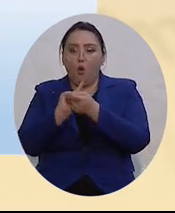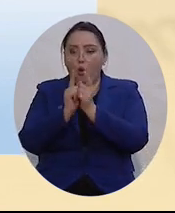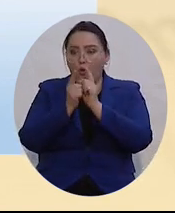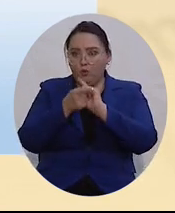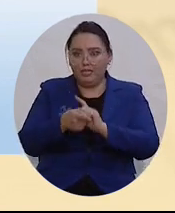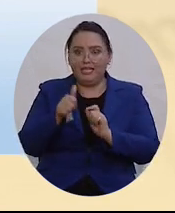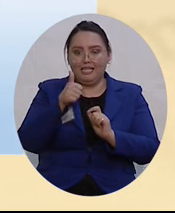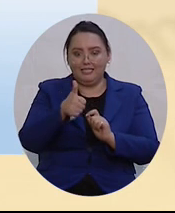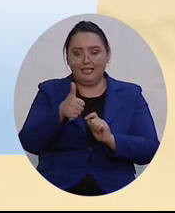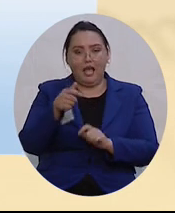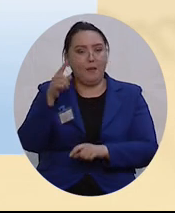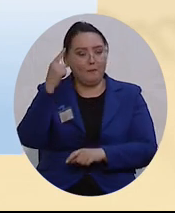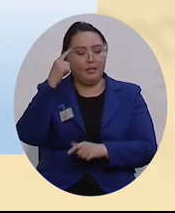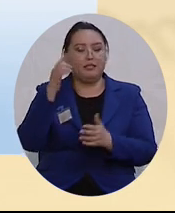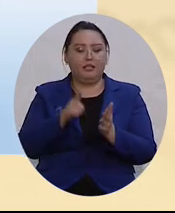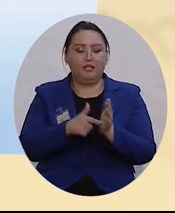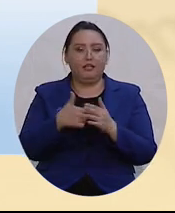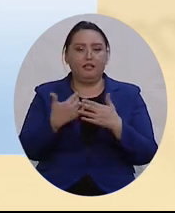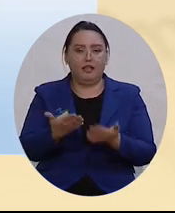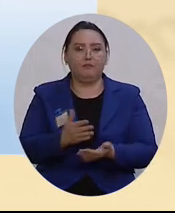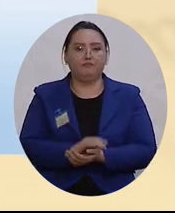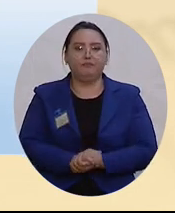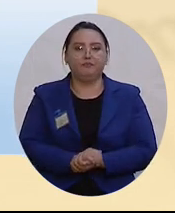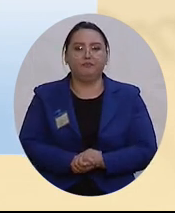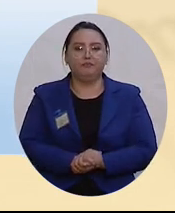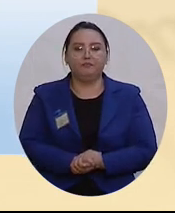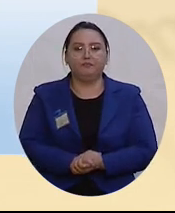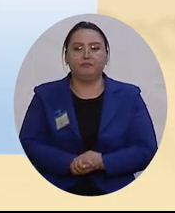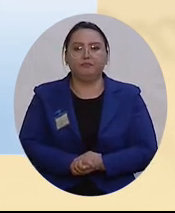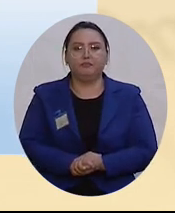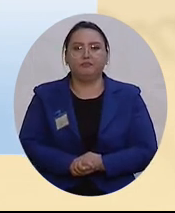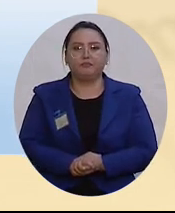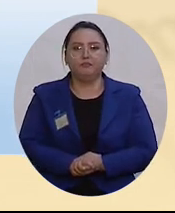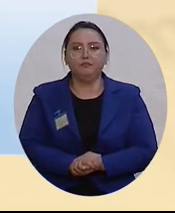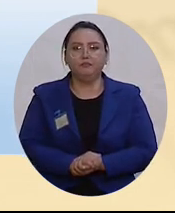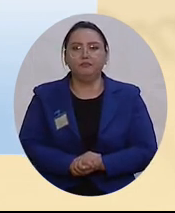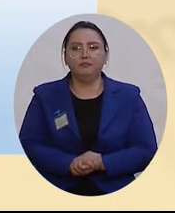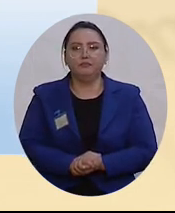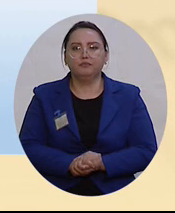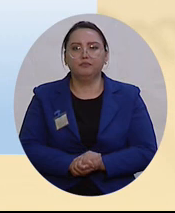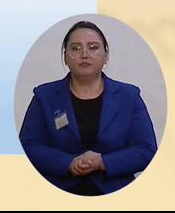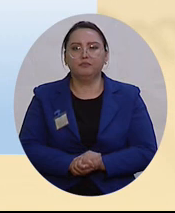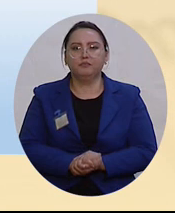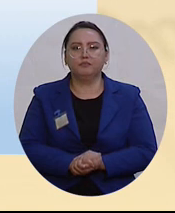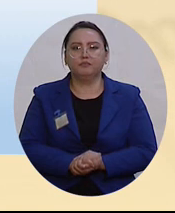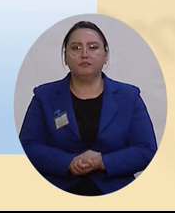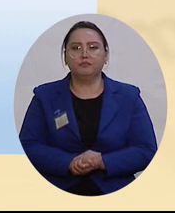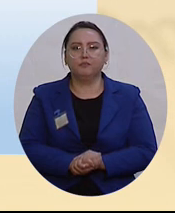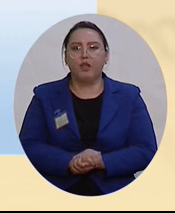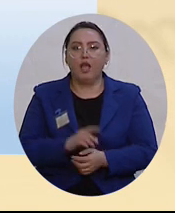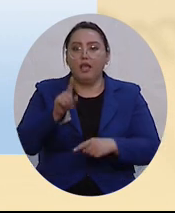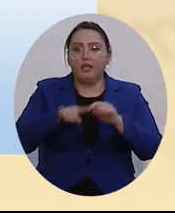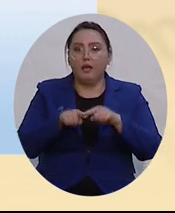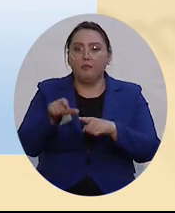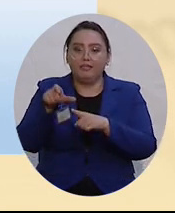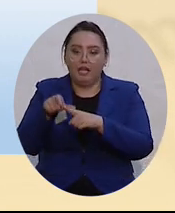ялгал хамаа тулгын нөхцөл. За 7 дугаар ингээд үйл үгийн нөхцөл дагуурыг зөв бичих хичээл орж байгаа учраас ямар дагуурыг ямар